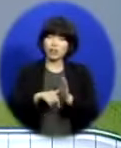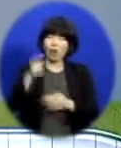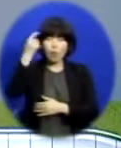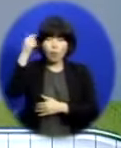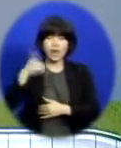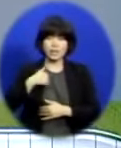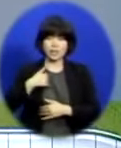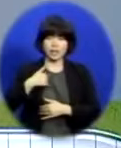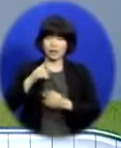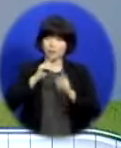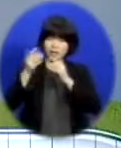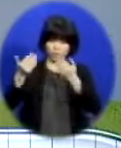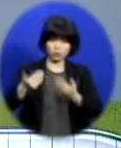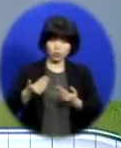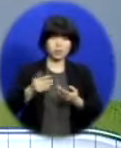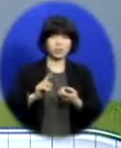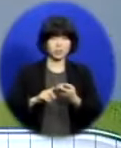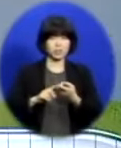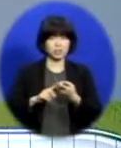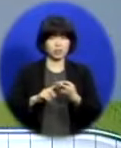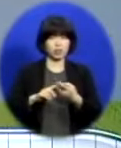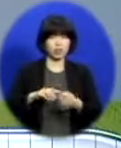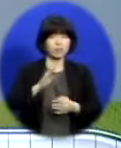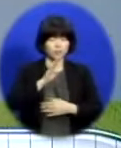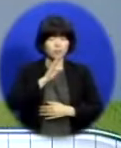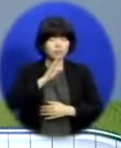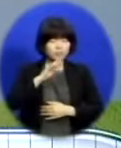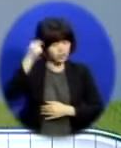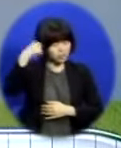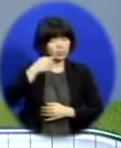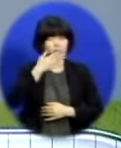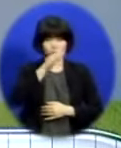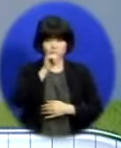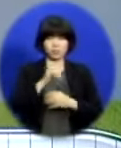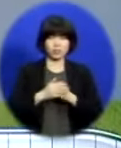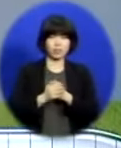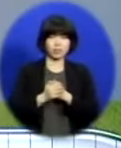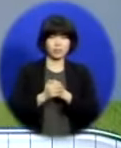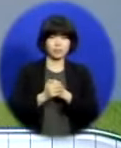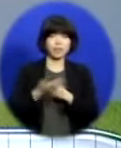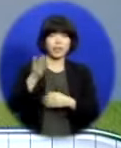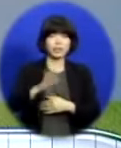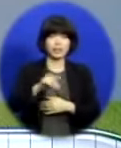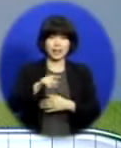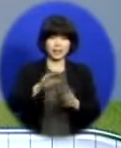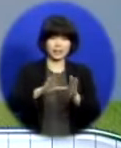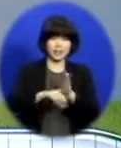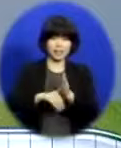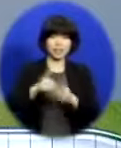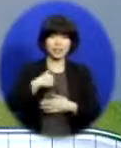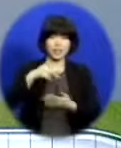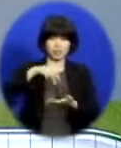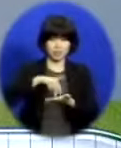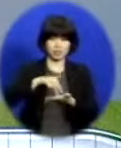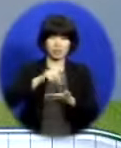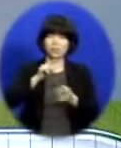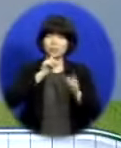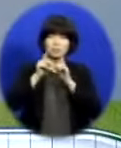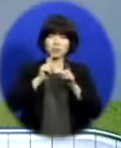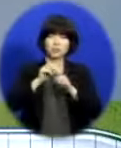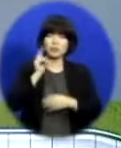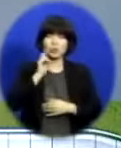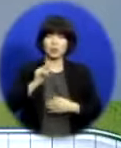말씀을 하셨는지를 아주 실감할 것 같습니다 그러나 그때는 제게 있어서 그 말씀은